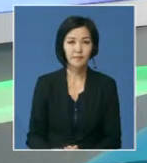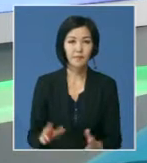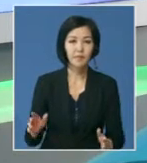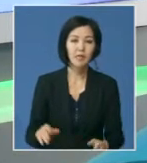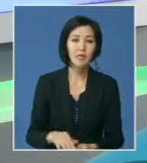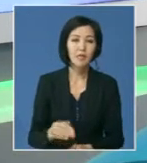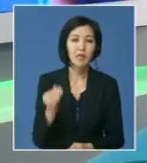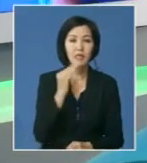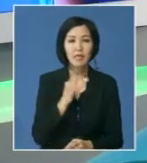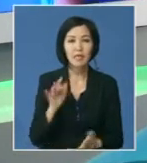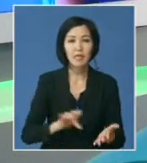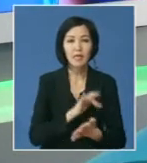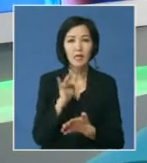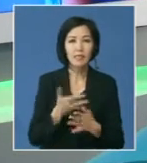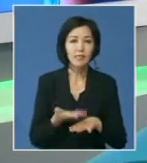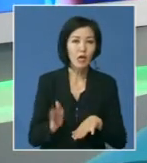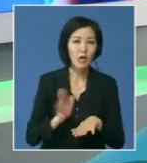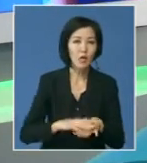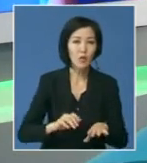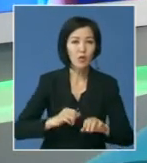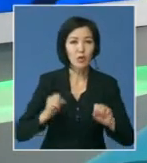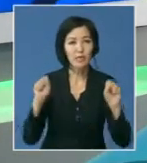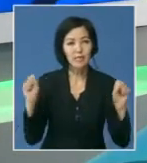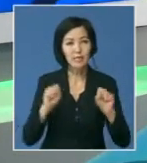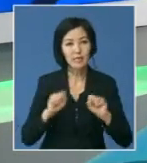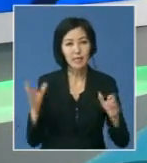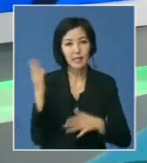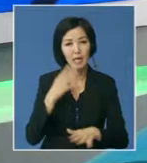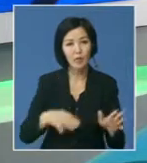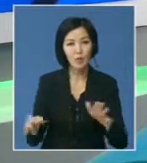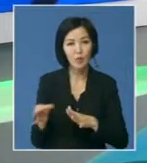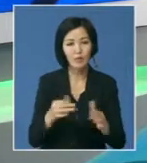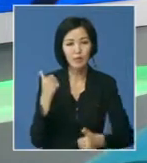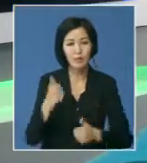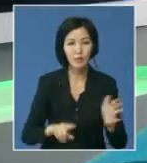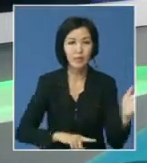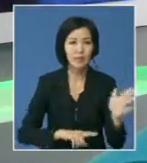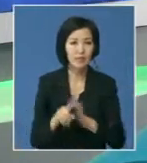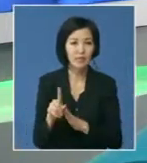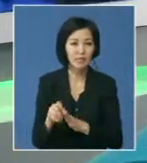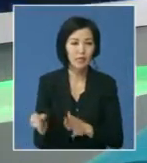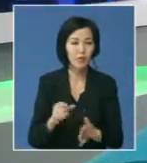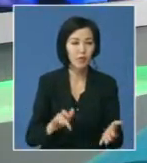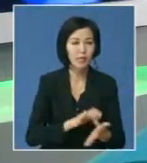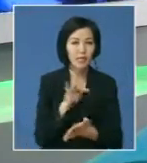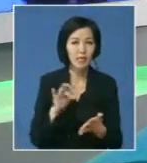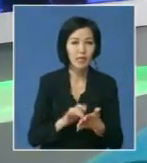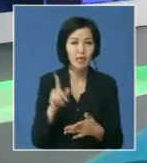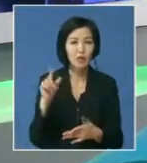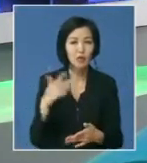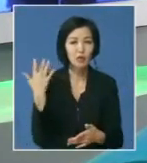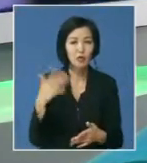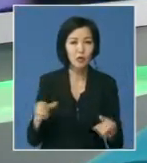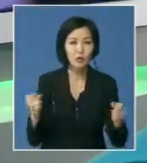Текел қаласында ауыр атлетикадан жасөспірімдер арасында Алматы облысының чемпионаты басталды. Оған Жетісу өңірінің аудан қалаларынан 150 спортшы